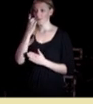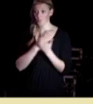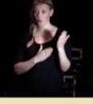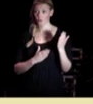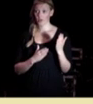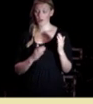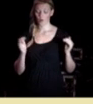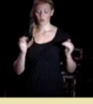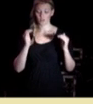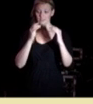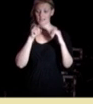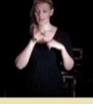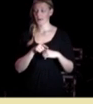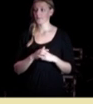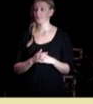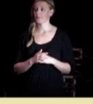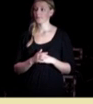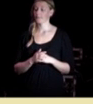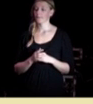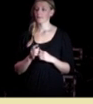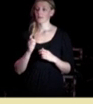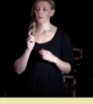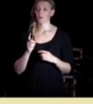En måte å organisere dette på